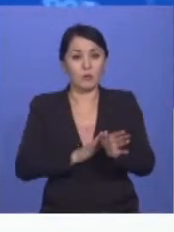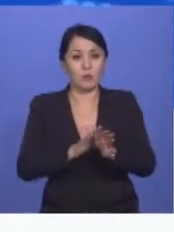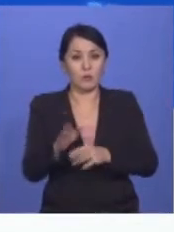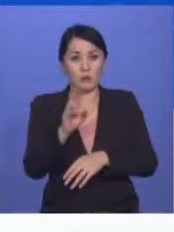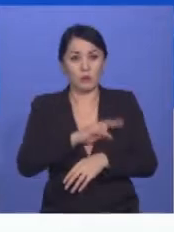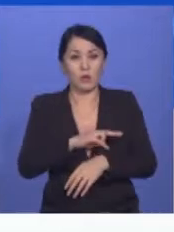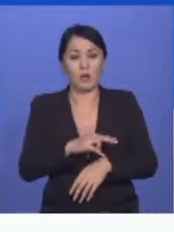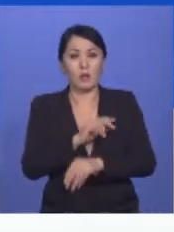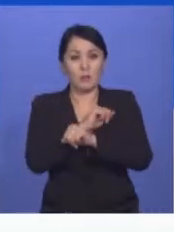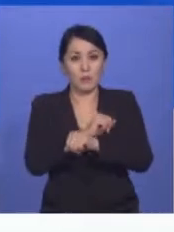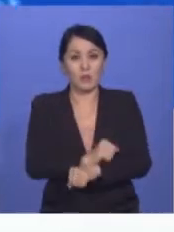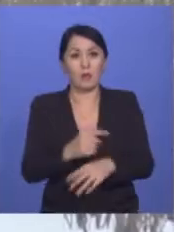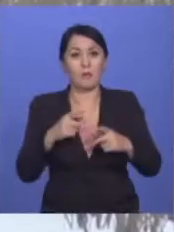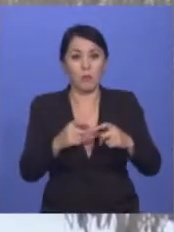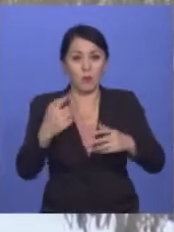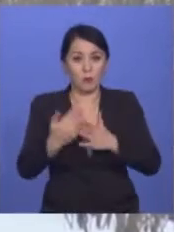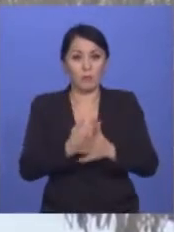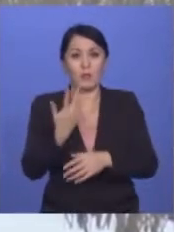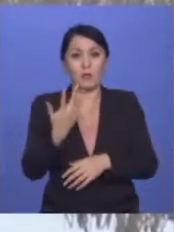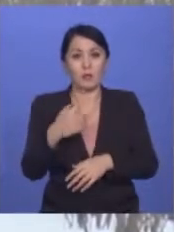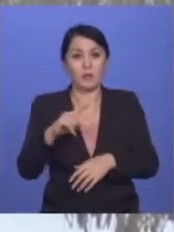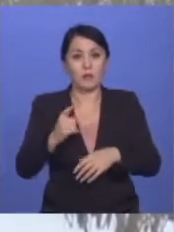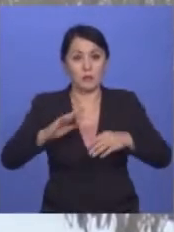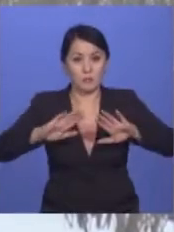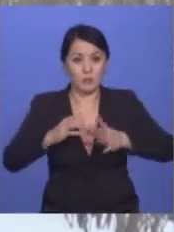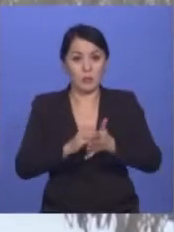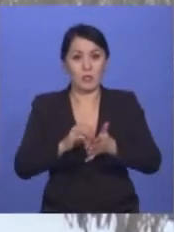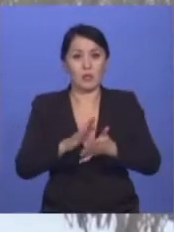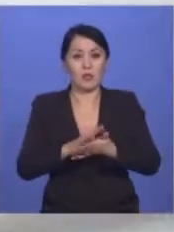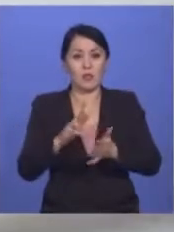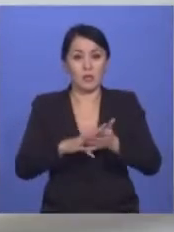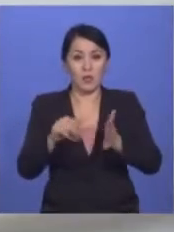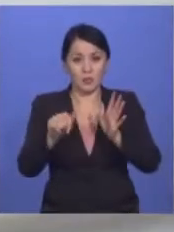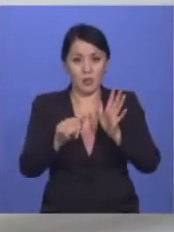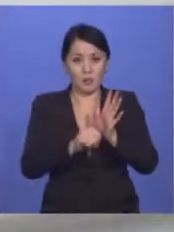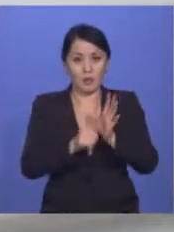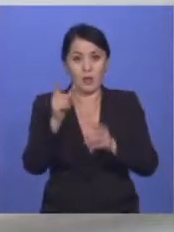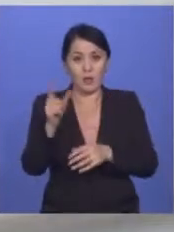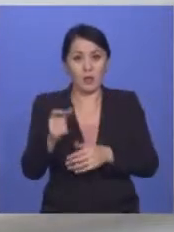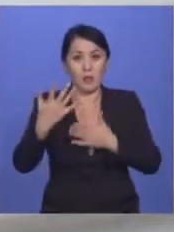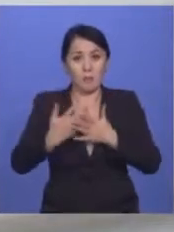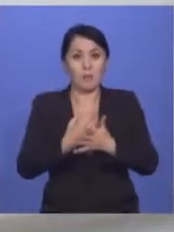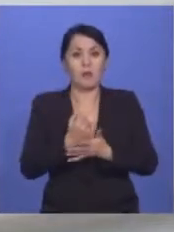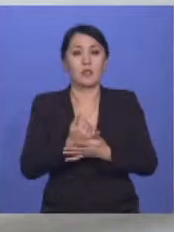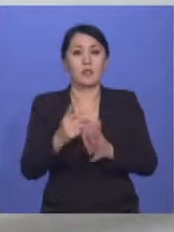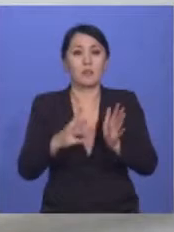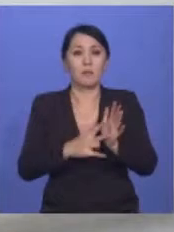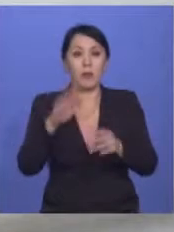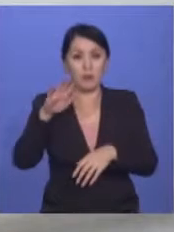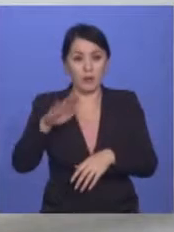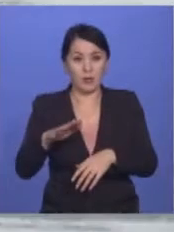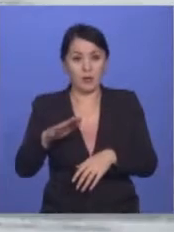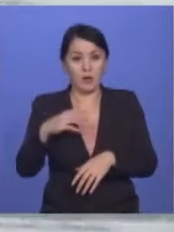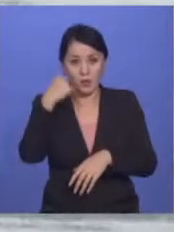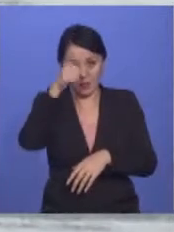орган күштерімен жолда қалған адамдарды құтқарудың 31 жағдайы тіркелген. Осы ретте 86 адам құтқарылған, оның ішінде 8 бала